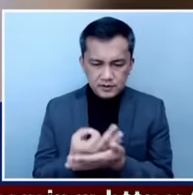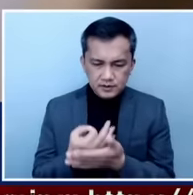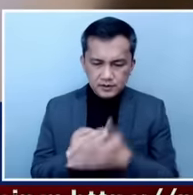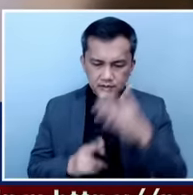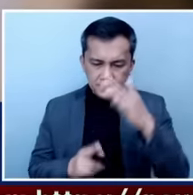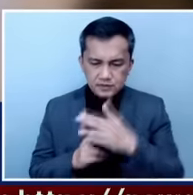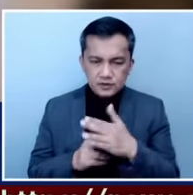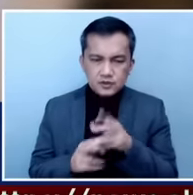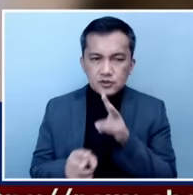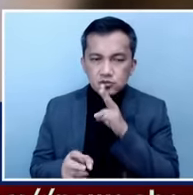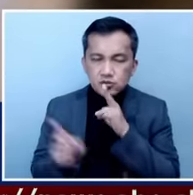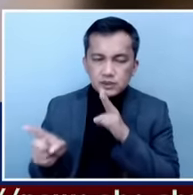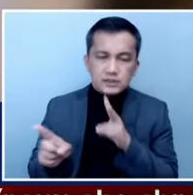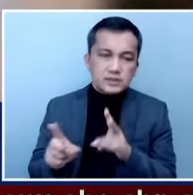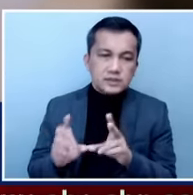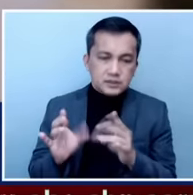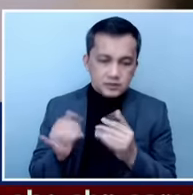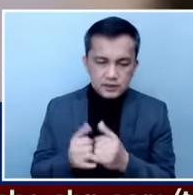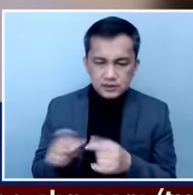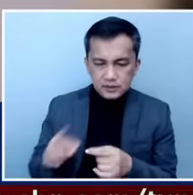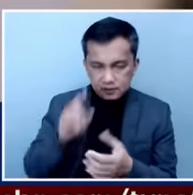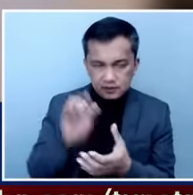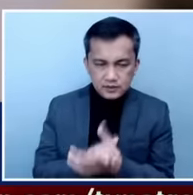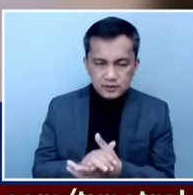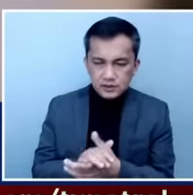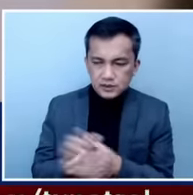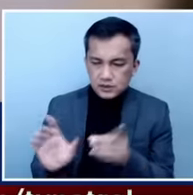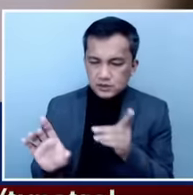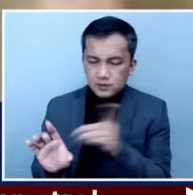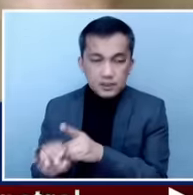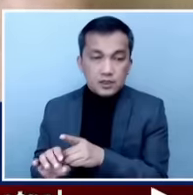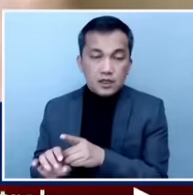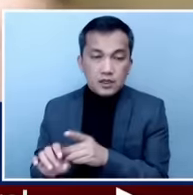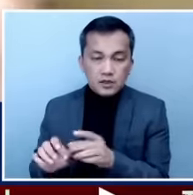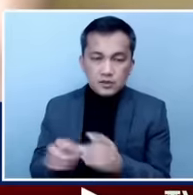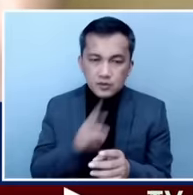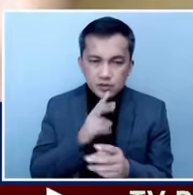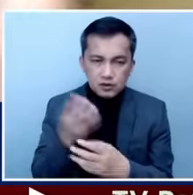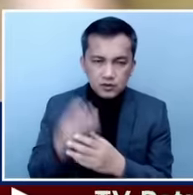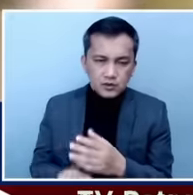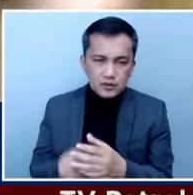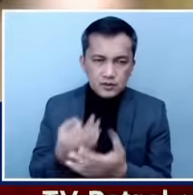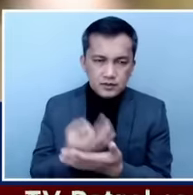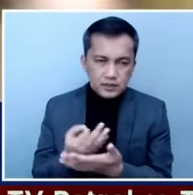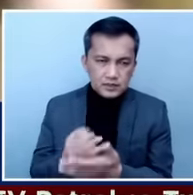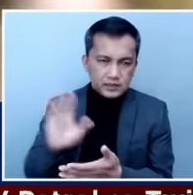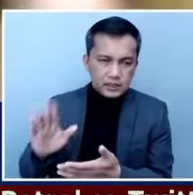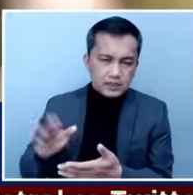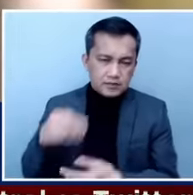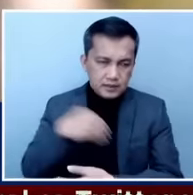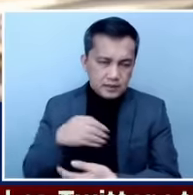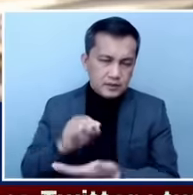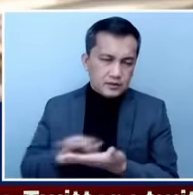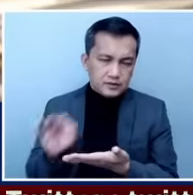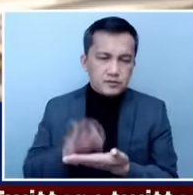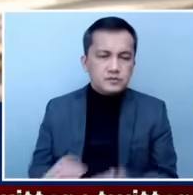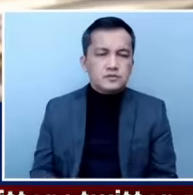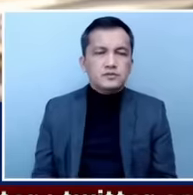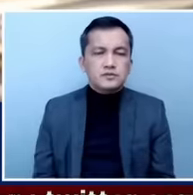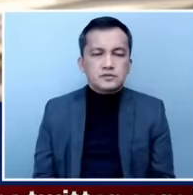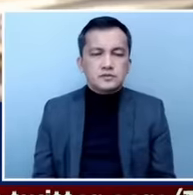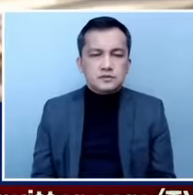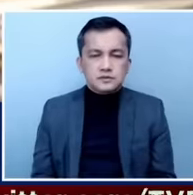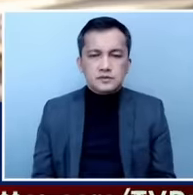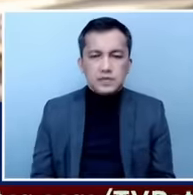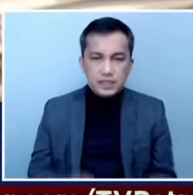sa kumpanya kung saan pinaniniwala ang idineposito umano ng suspect ang nawawalang pera sa kanyang bank account. Kaya niya i-manipulate